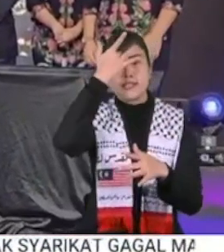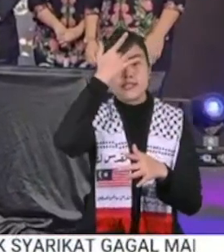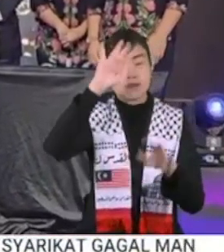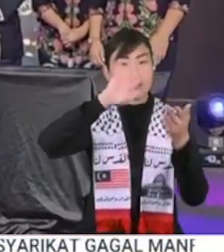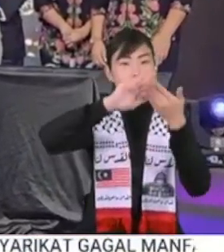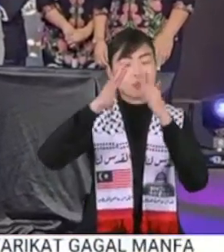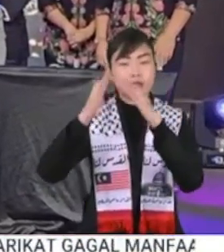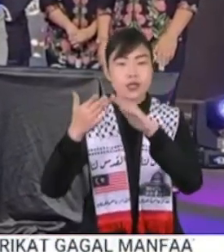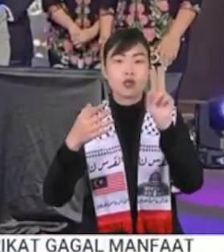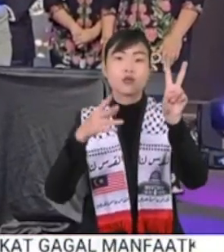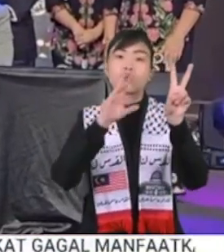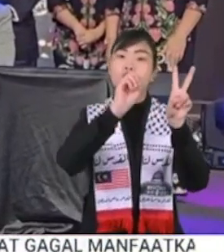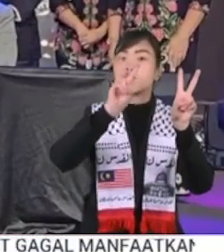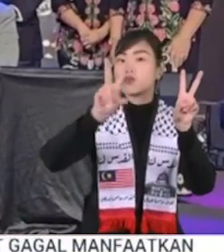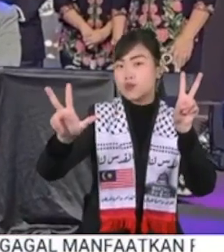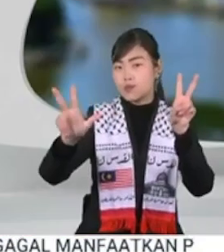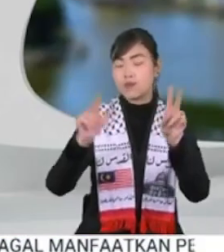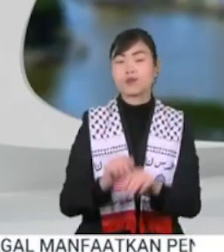community